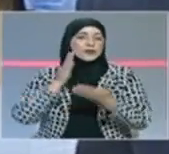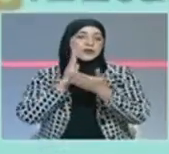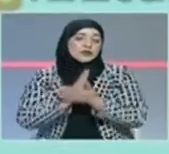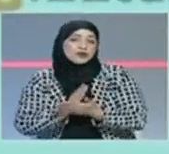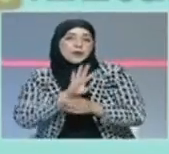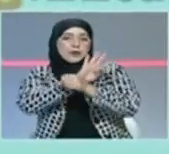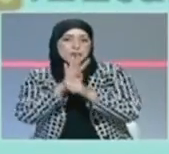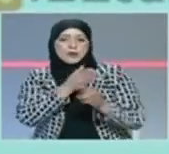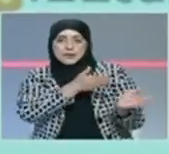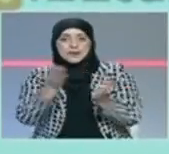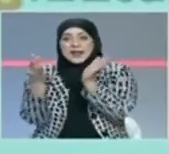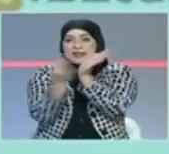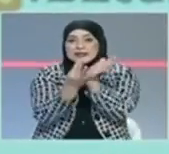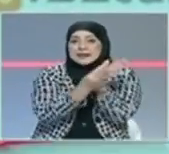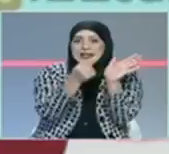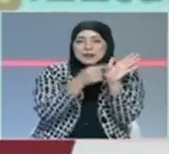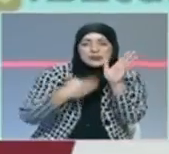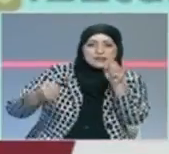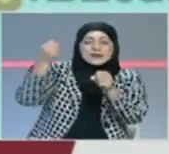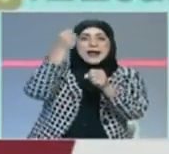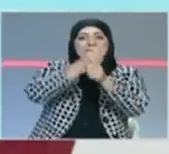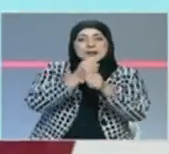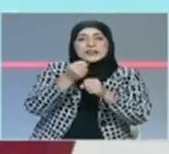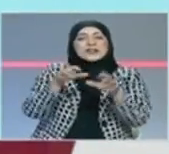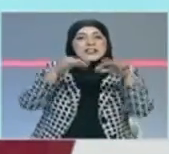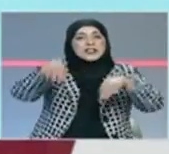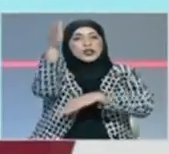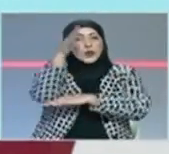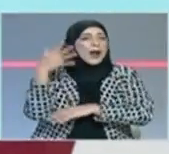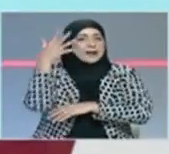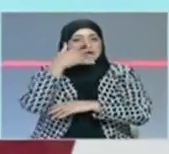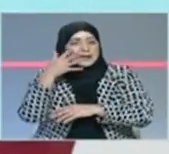السيطرة. هذه التطبيقة تم اعتمادها في بعض الدول الآسيوية وقد